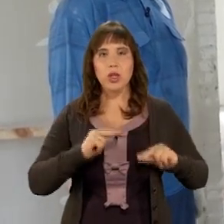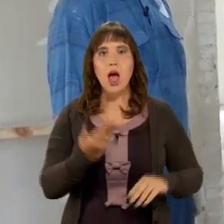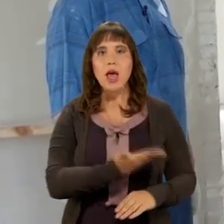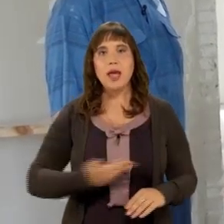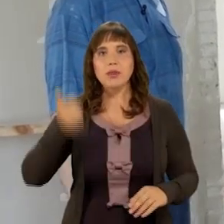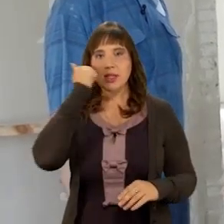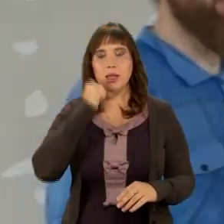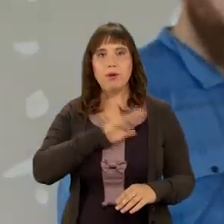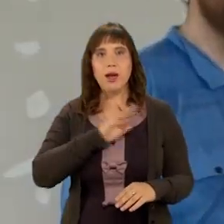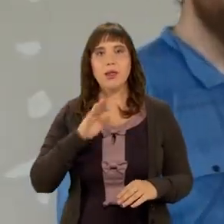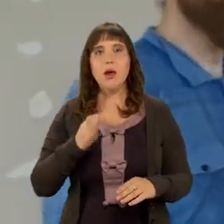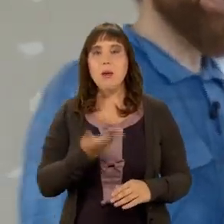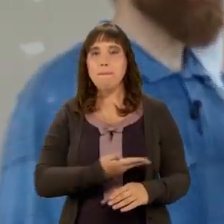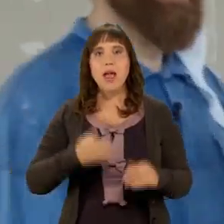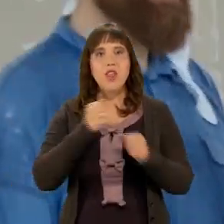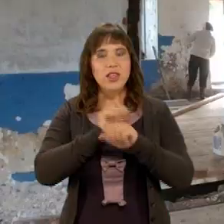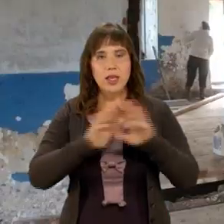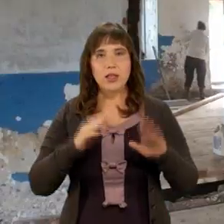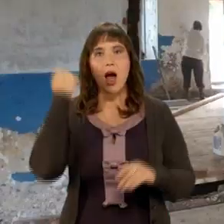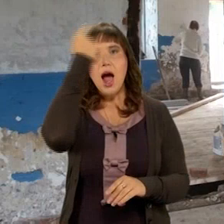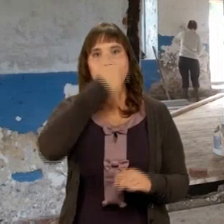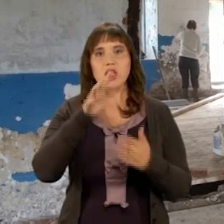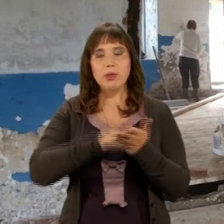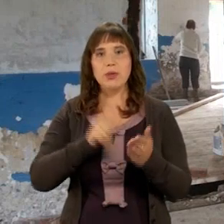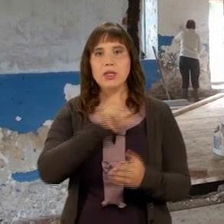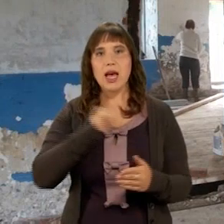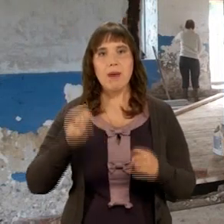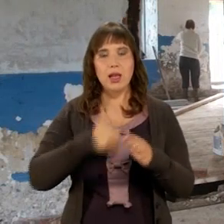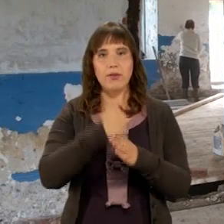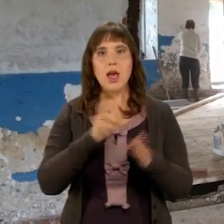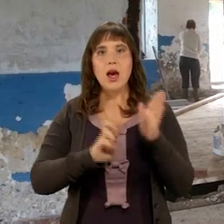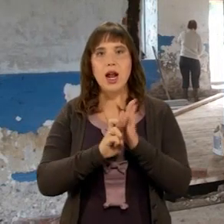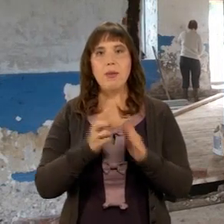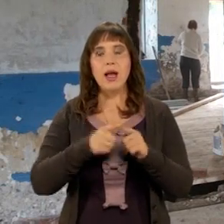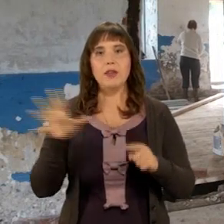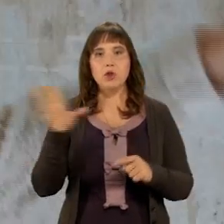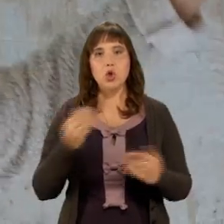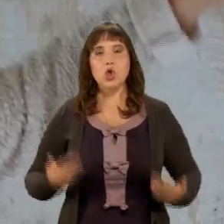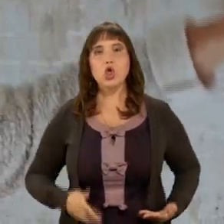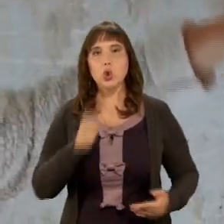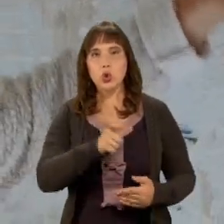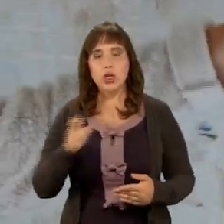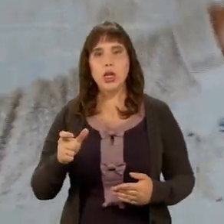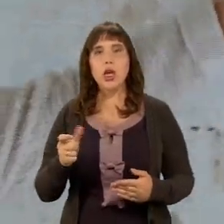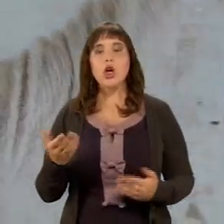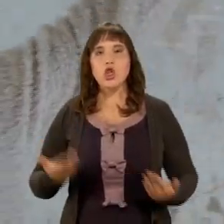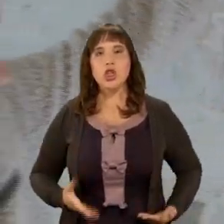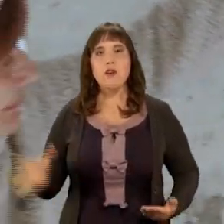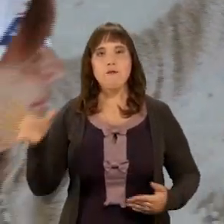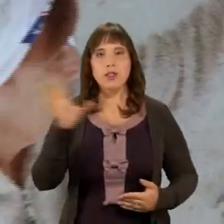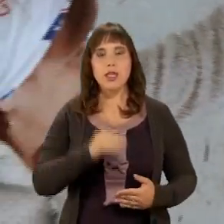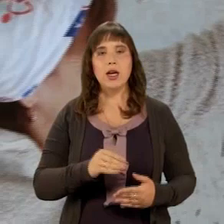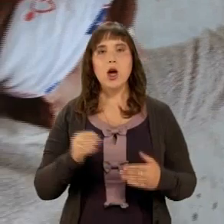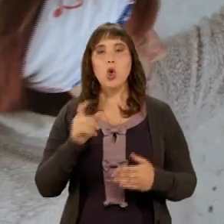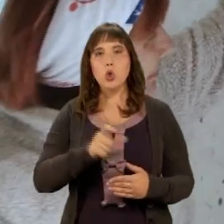мы не делаем, а он делает. Ну, личный пример самое главное. Храм – это все, это жизнь людей, жизнь прихода, не только прихода, жизнь всех людей, жизнь села.